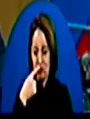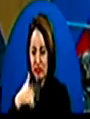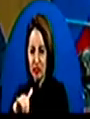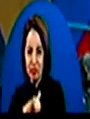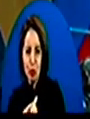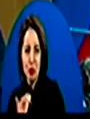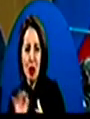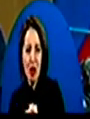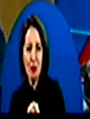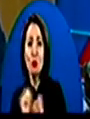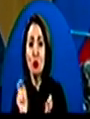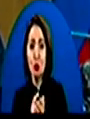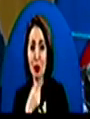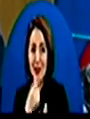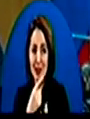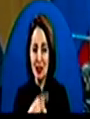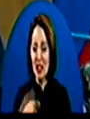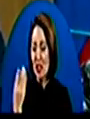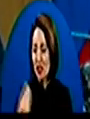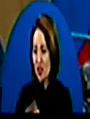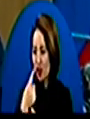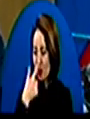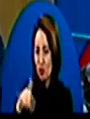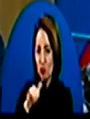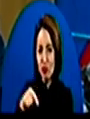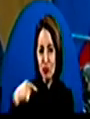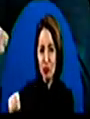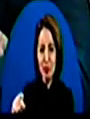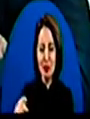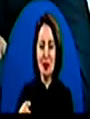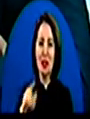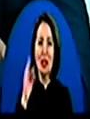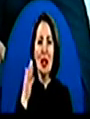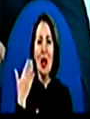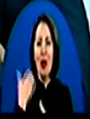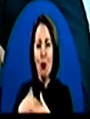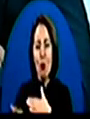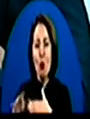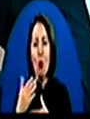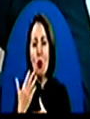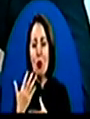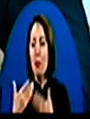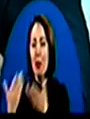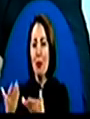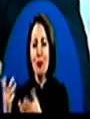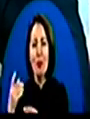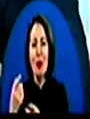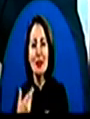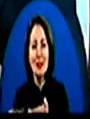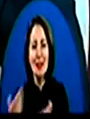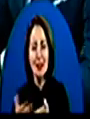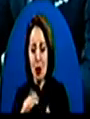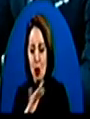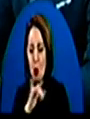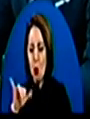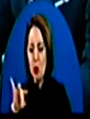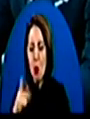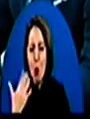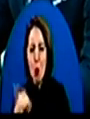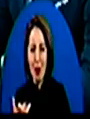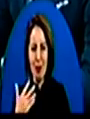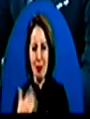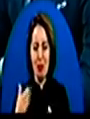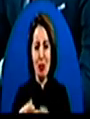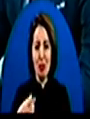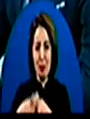нь чухал байна. Тодорхойлбол бүгд найрамдах хятад ард улс руу гаргаж байгаа уул уурхайн бүтээгдэхүүний экспортын хэмжээг нэмэгдүүлэх шаардлага байна. Өмнө нь